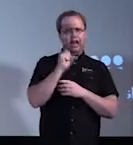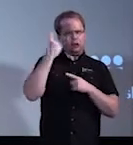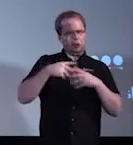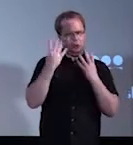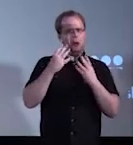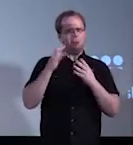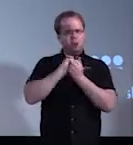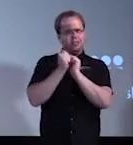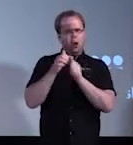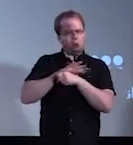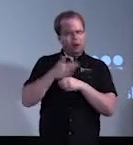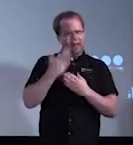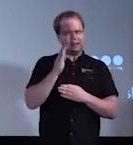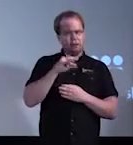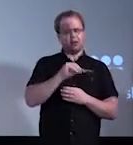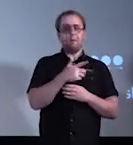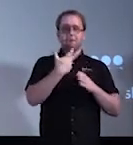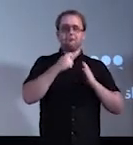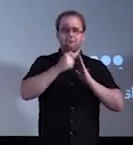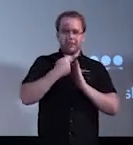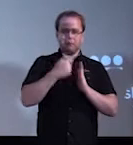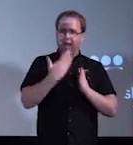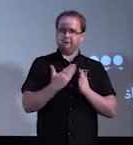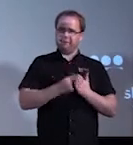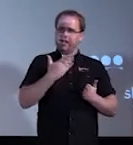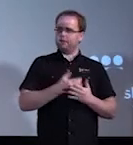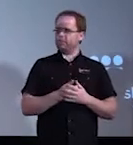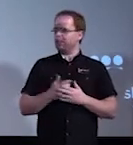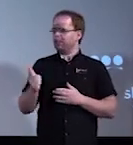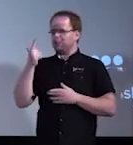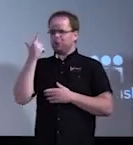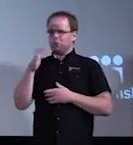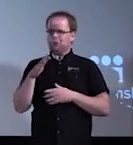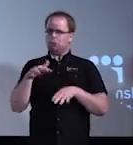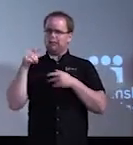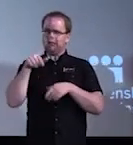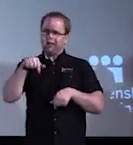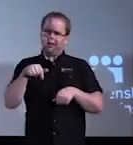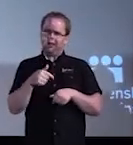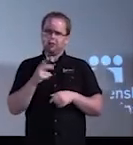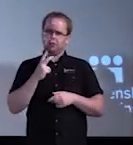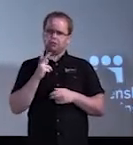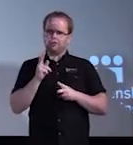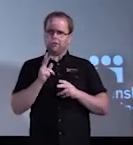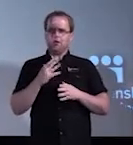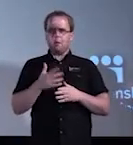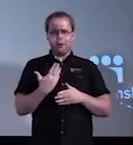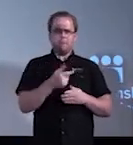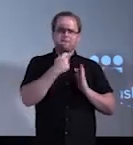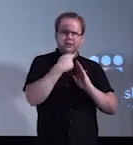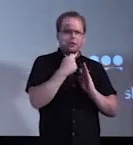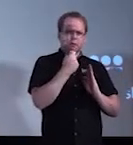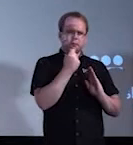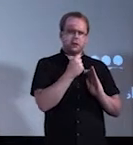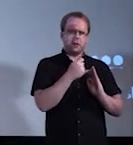viktiga, men jag menar, filmen är värd... Jag tror inte att publiken just här kommer att säga det. Nej, men filmen är värd så mycket